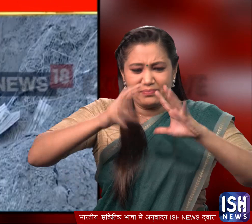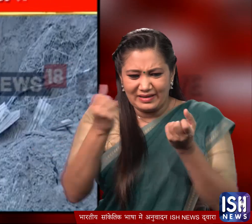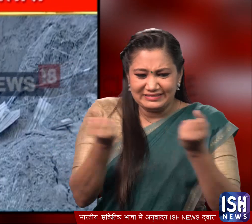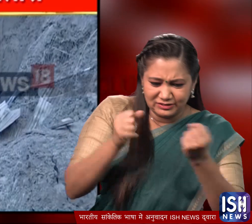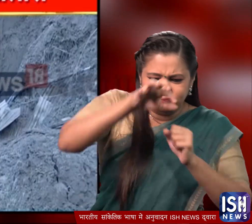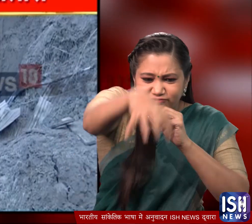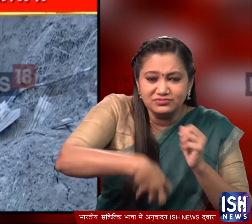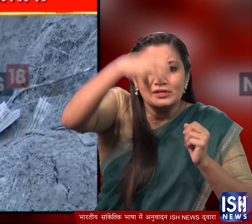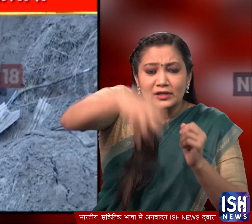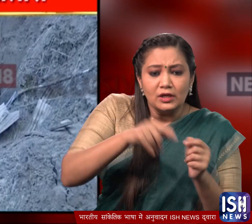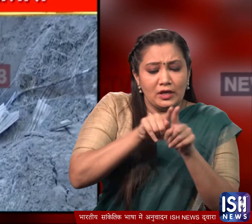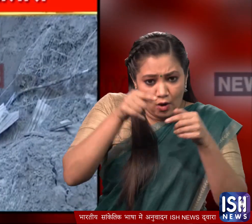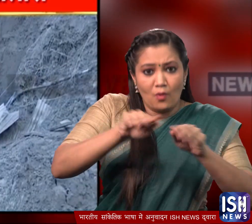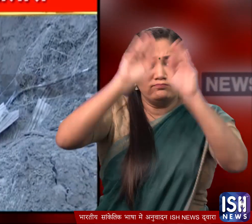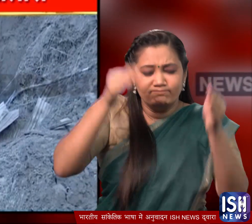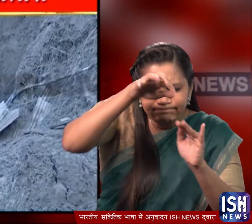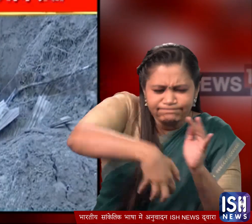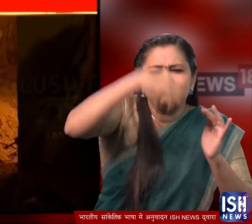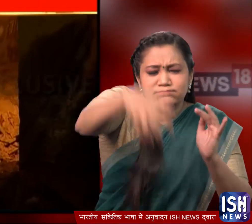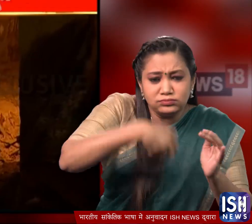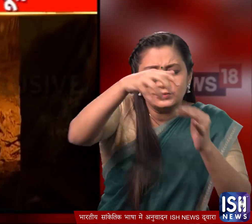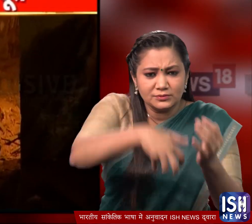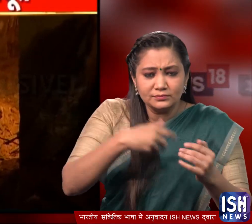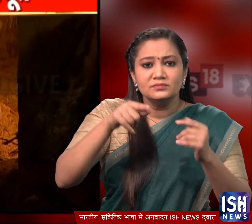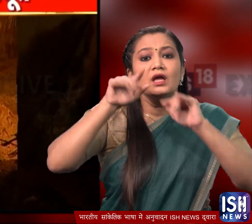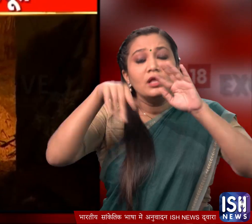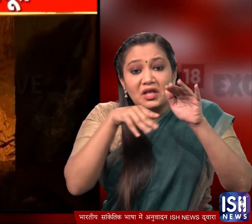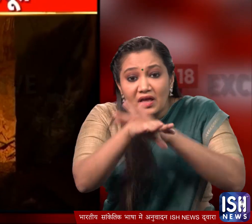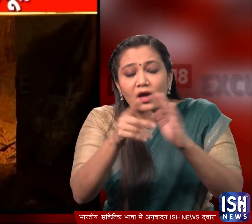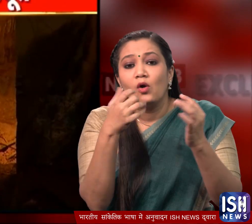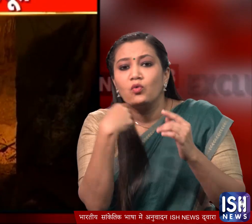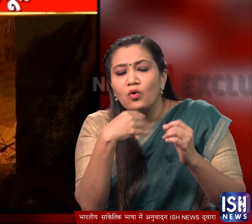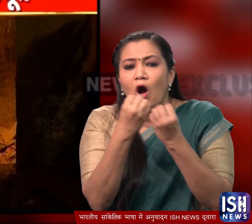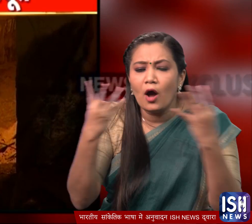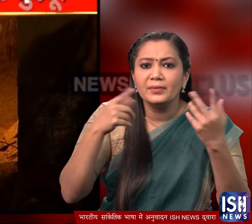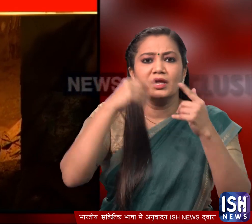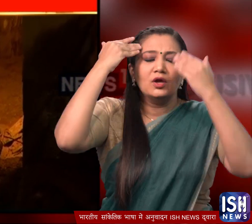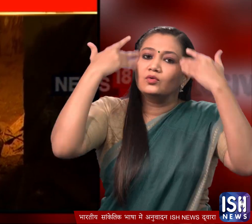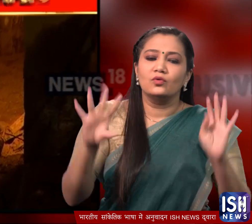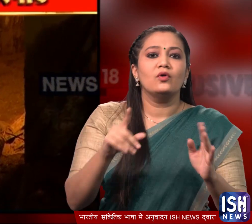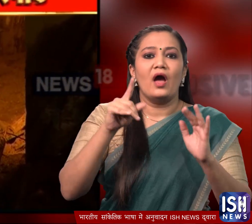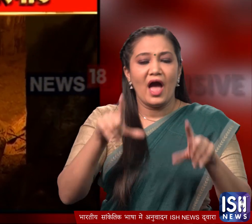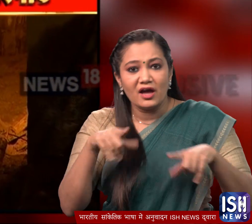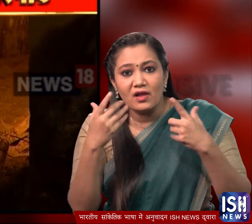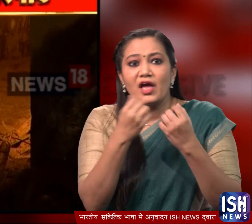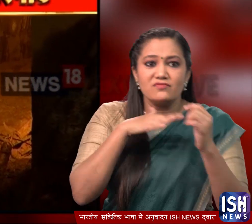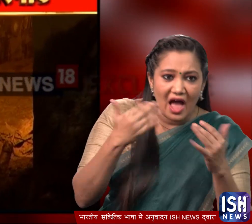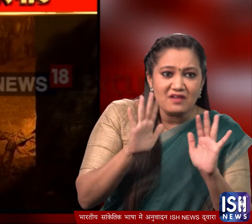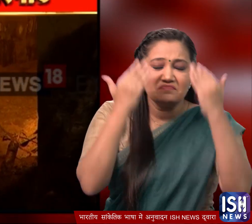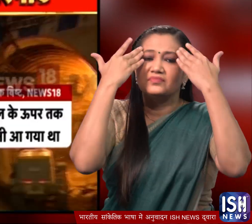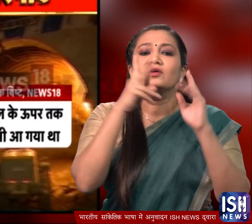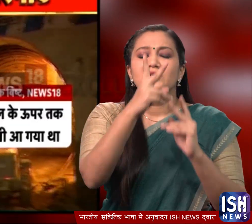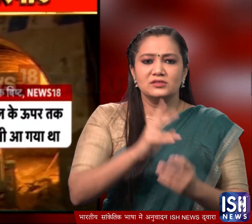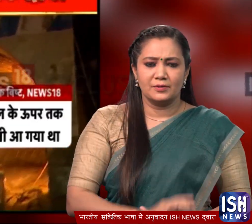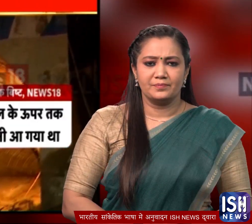वाली मशीनों के साथ सुरंग से मलबा निकालने में लगी हैं। मलबा बाहर निकलने के बाद ही पता चल पाएगा कि अंदर मौजूद कितने लोग इस आफत का शिकार